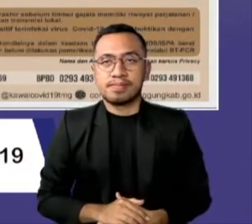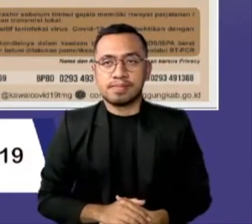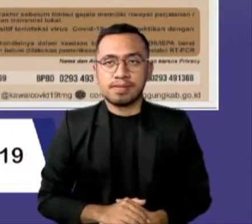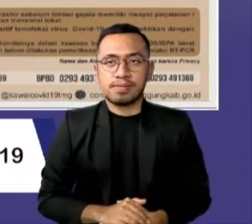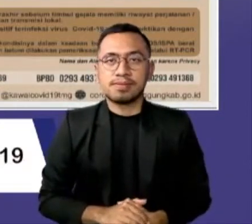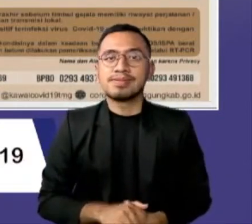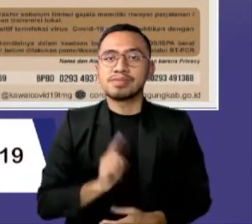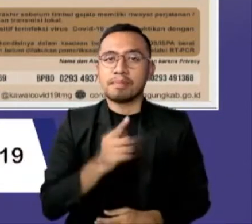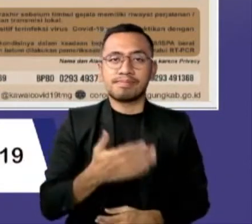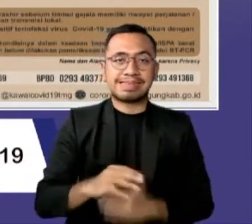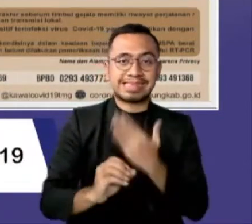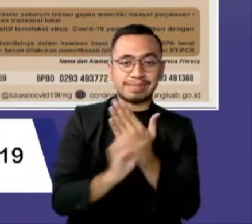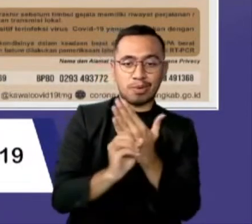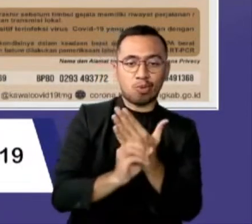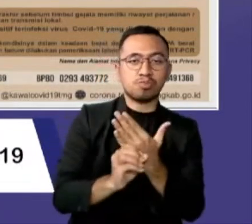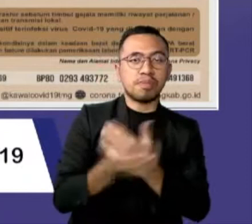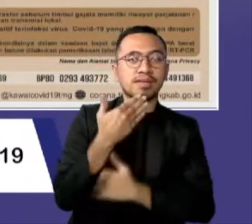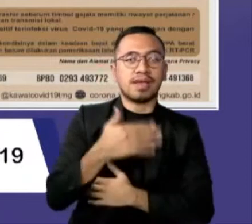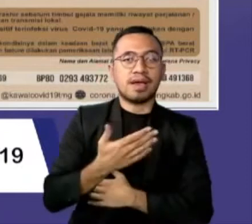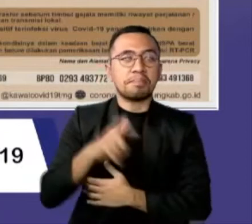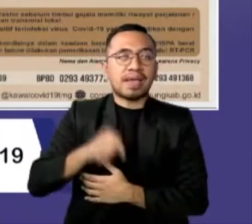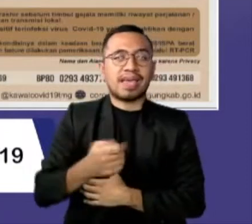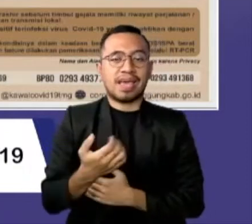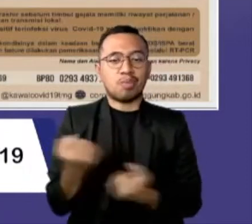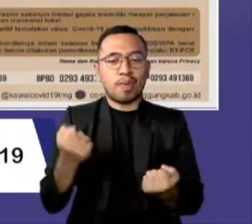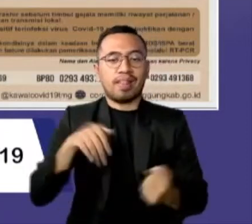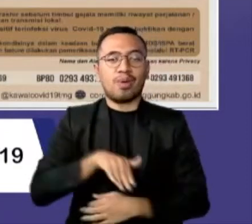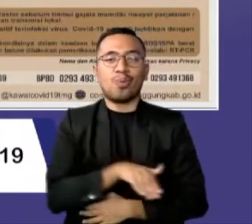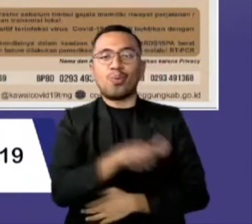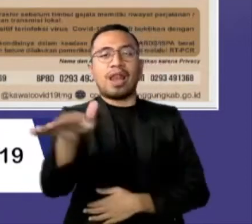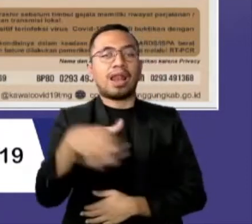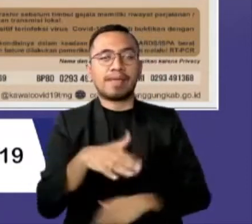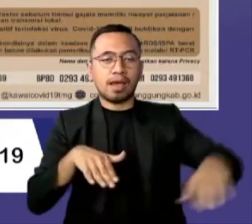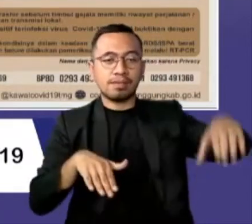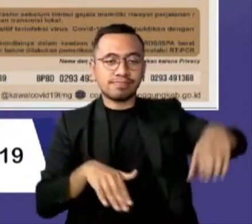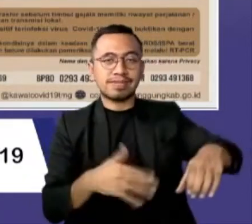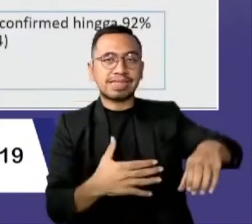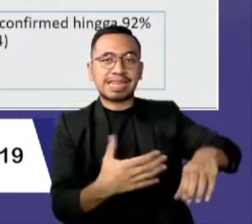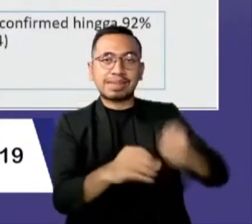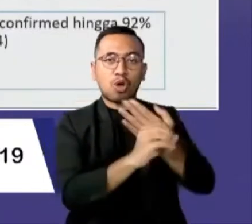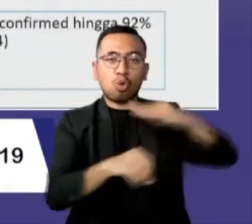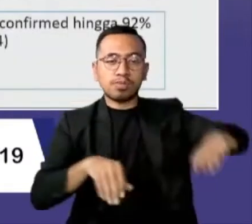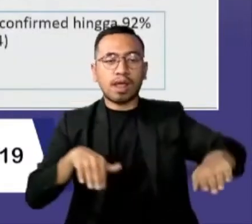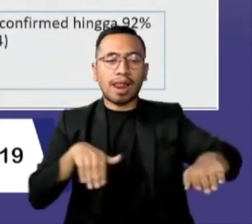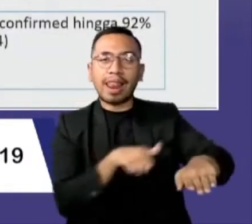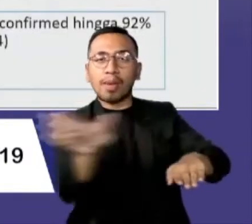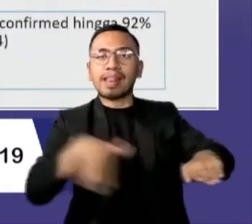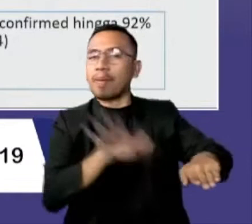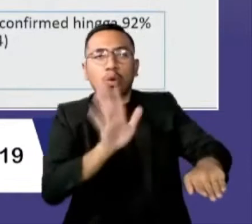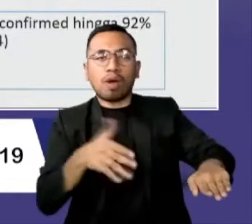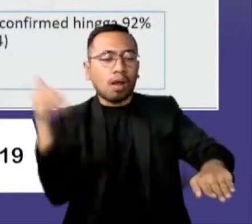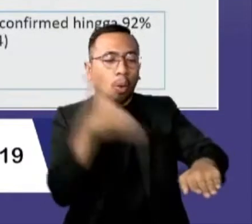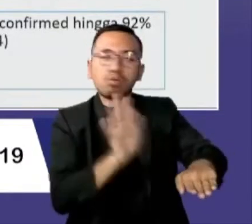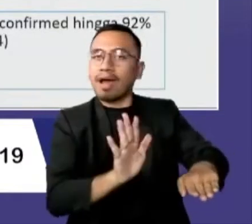orang lewat, gitu ya. Jadi penduduk itu bisa lebih aman. Meskipun penduduk lebih